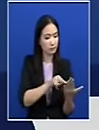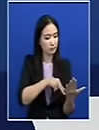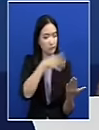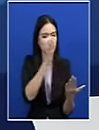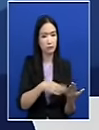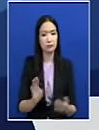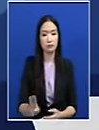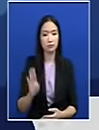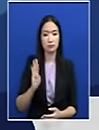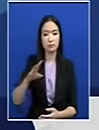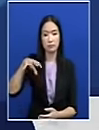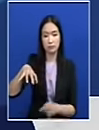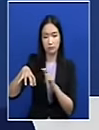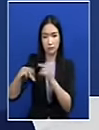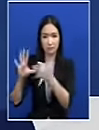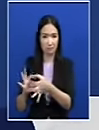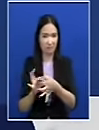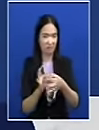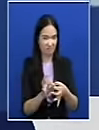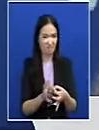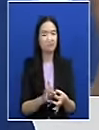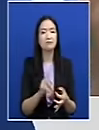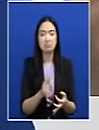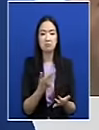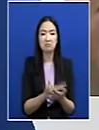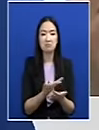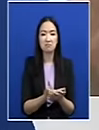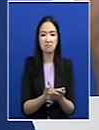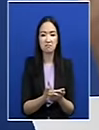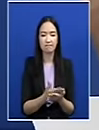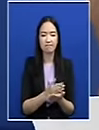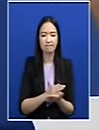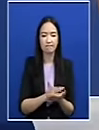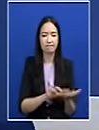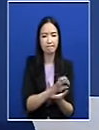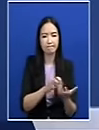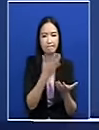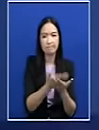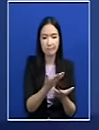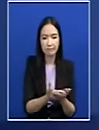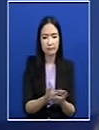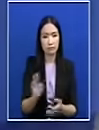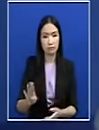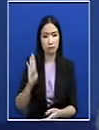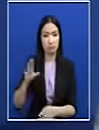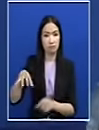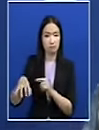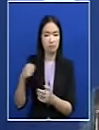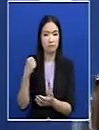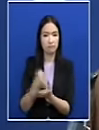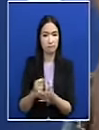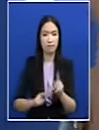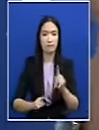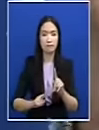ที่ไปจดทะเบียนเกี่ยวข้องกับเรื่องของการฟอกเงินเลี่ยงภาษีเป็นบริษัทใหญ่ๆด้วยอย่างเช่นถ้าเกิดมีสถานะเป็นบริษัทจดทะเบียนในตลาดหลักท